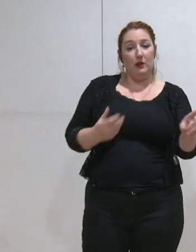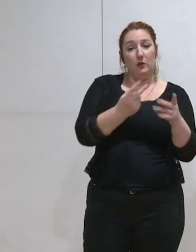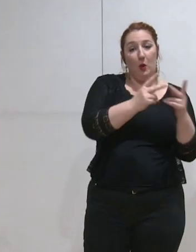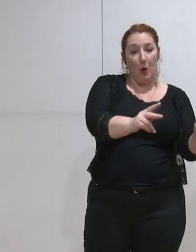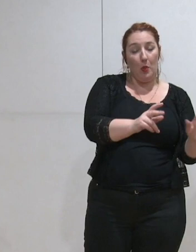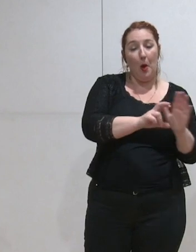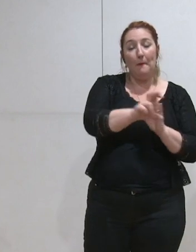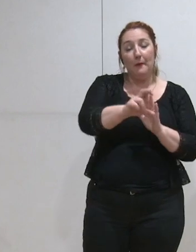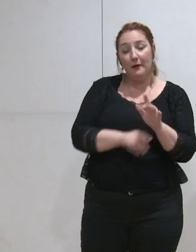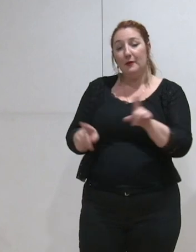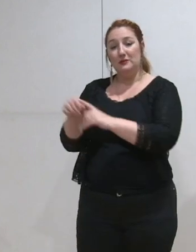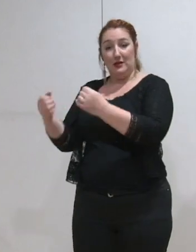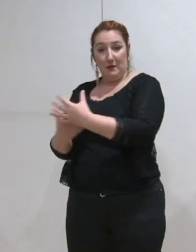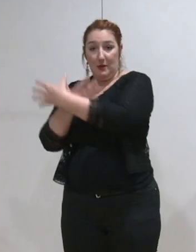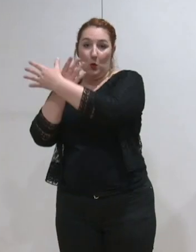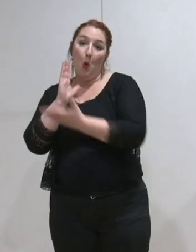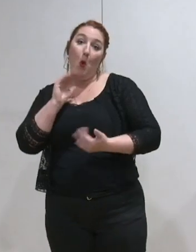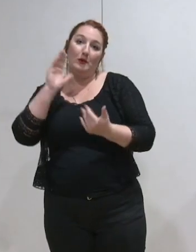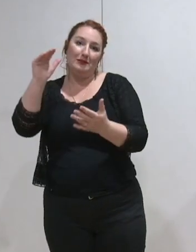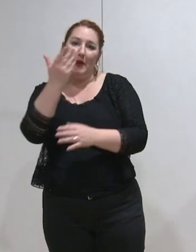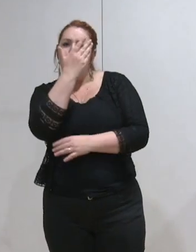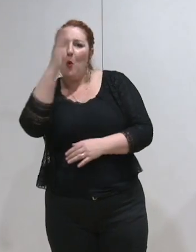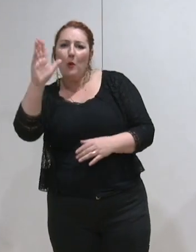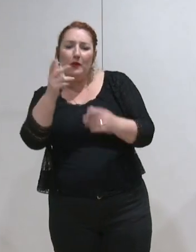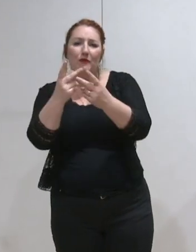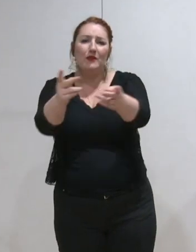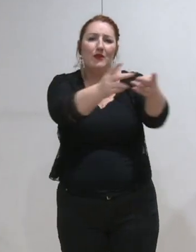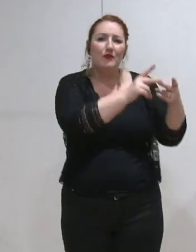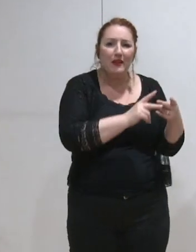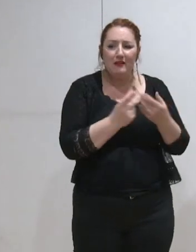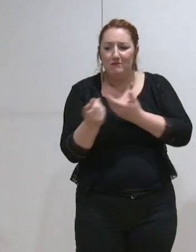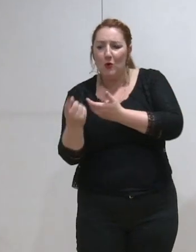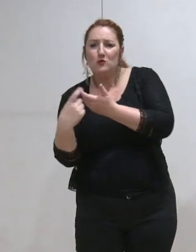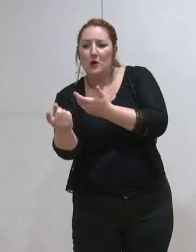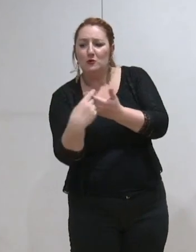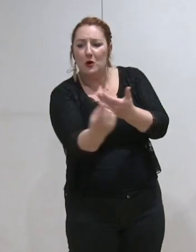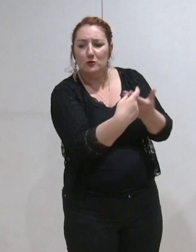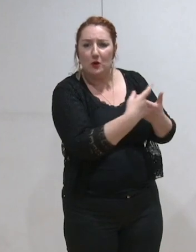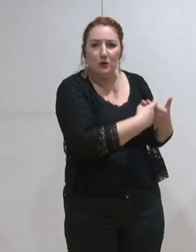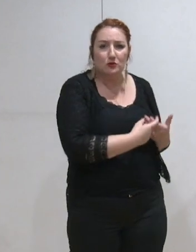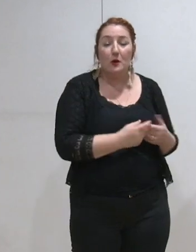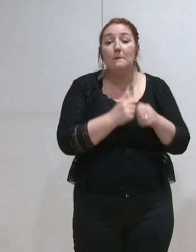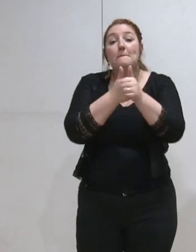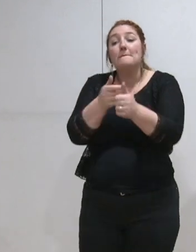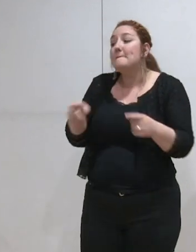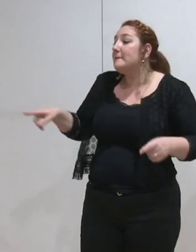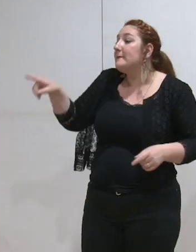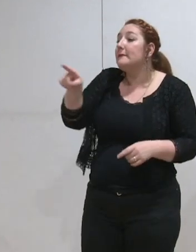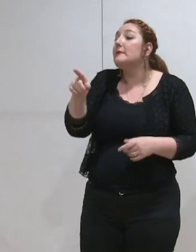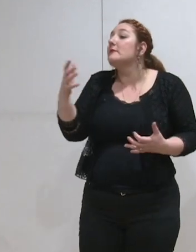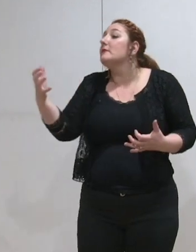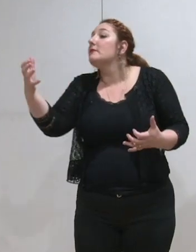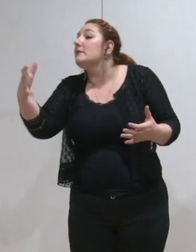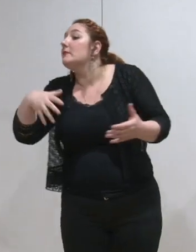qu'il puissent être rapidement rejoint par des agents d'autres communes à chaque fois qu'elles le souhaiteront pour accroître encore notre capacité à